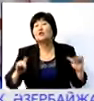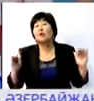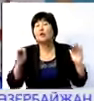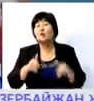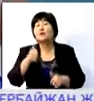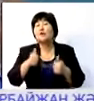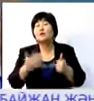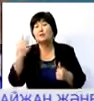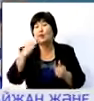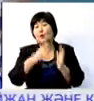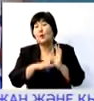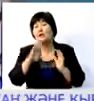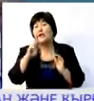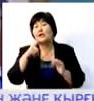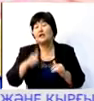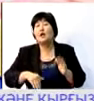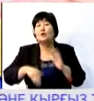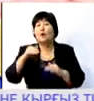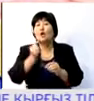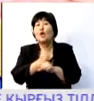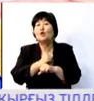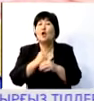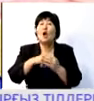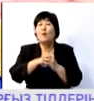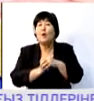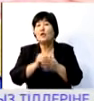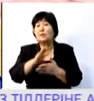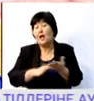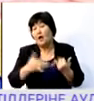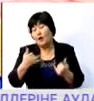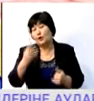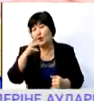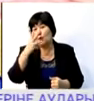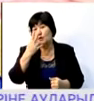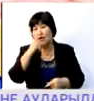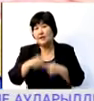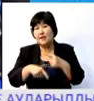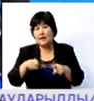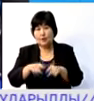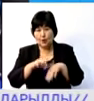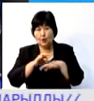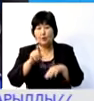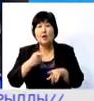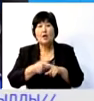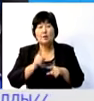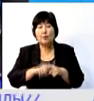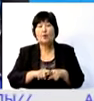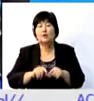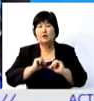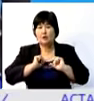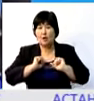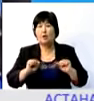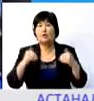қосқан жарыс былтыр 90 келіден жоғары түйіп балуандардың тартысымен жалғасқан. Үшінші жыл дәстүрден жаңылмаған ұйымдастырушылар бұл жолы жауырынды